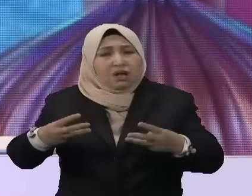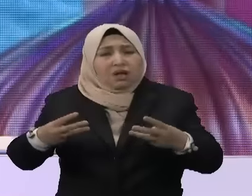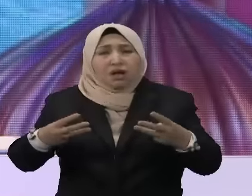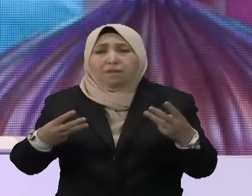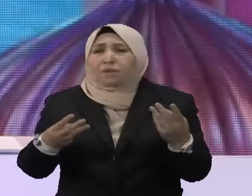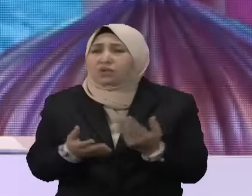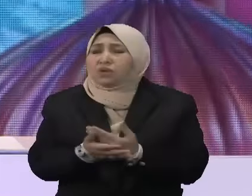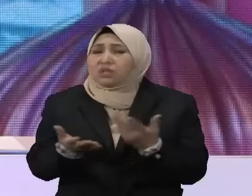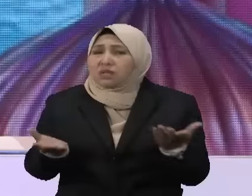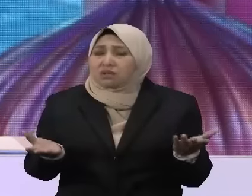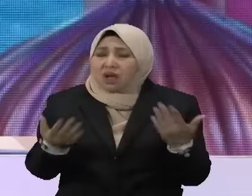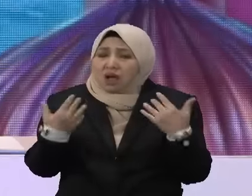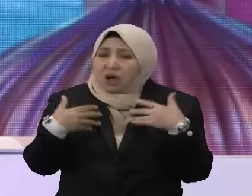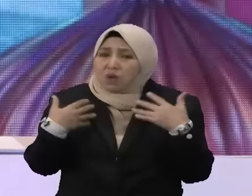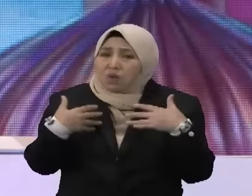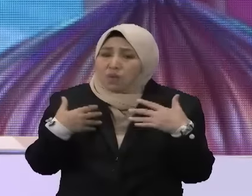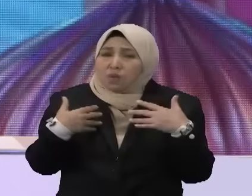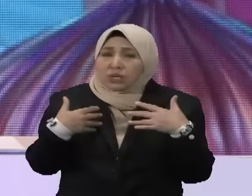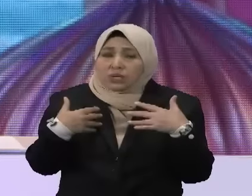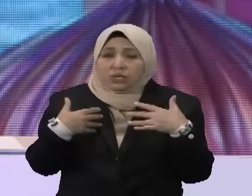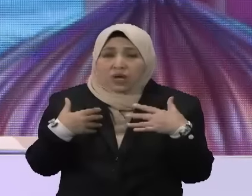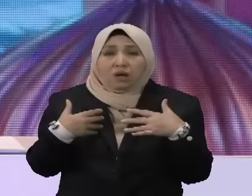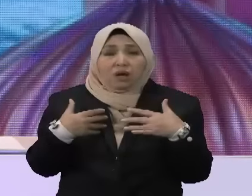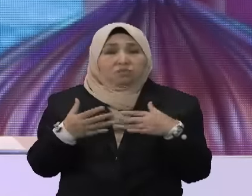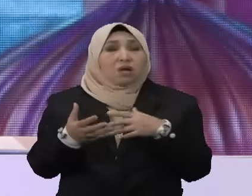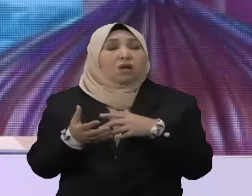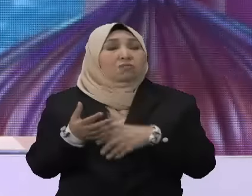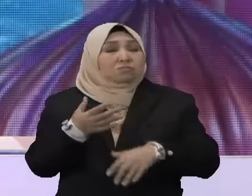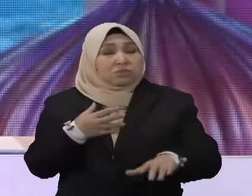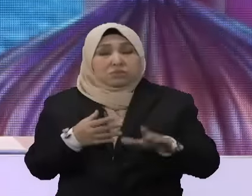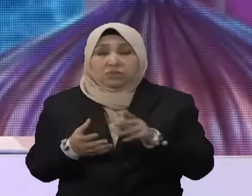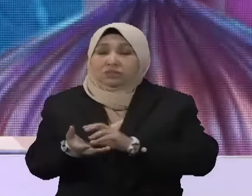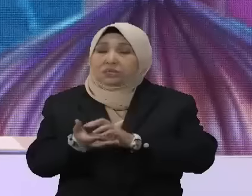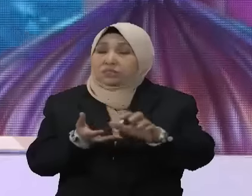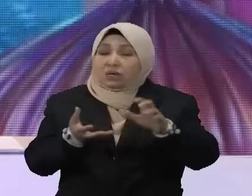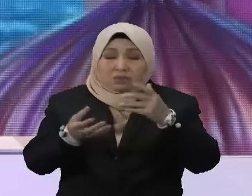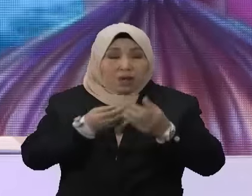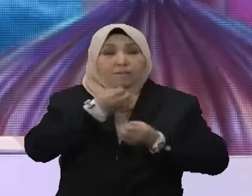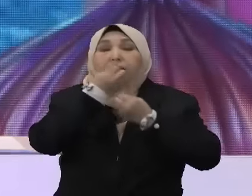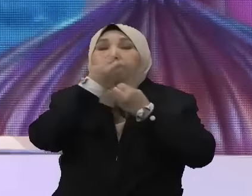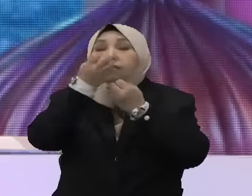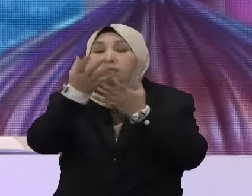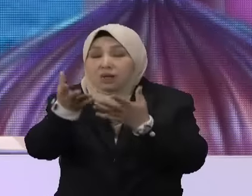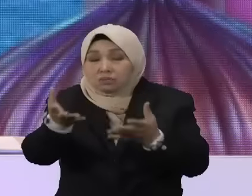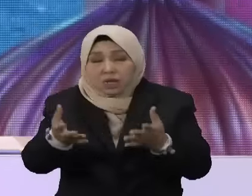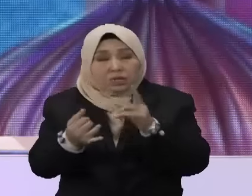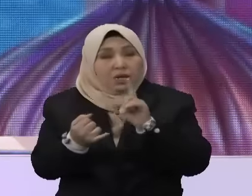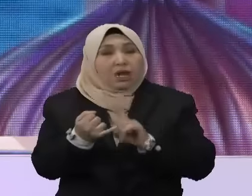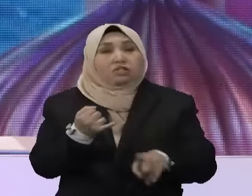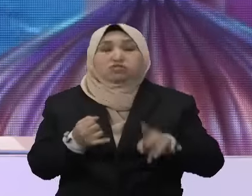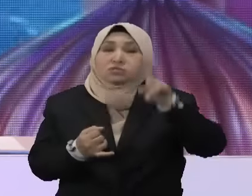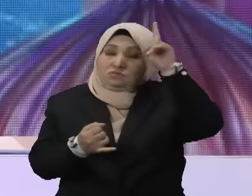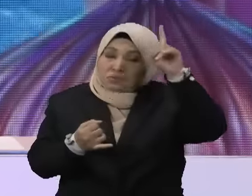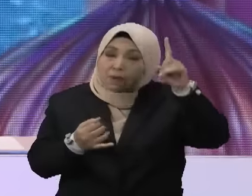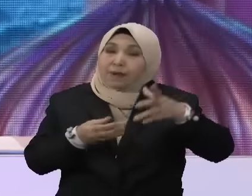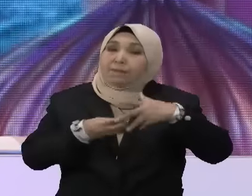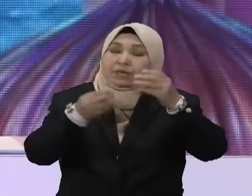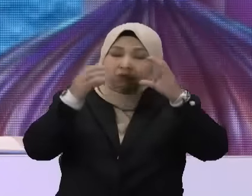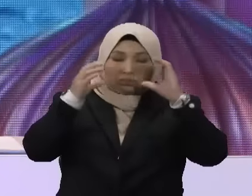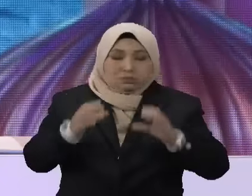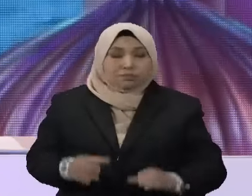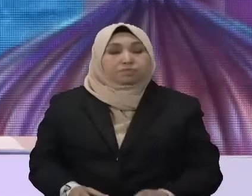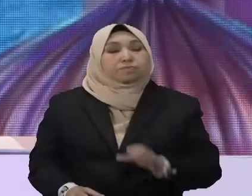ini, akan takut akan memakan diri. Jadi mereka ajukan kerisauan itu. Dan akhirnya Allah SWT memberikan jaminan